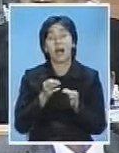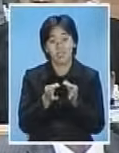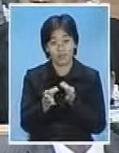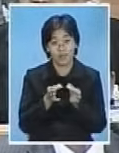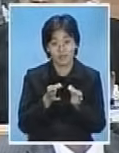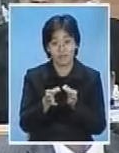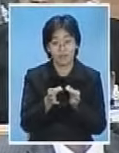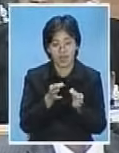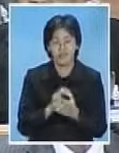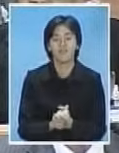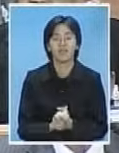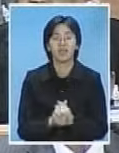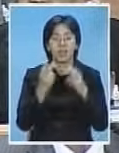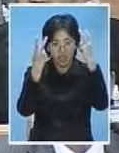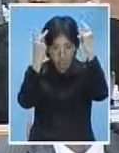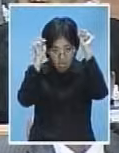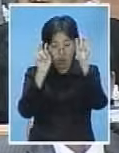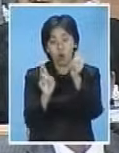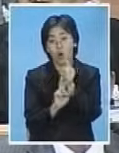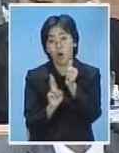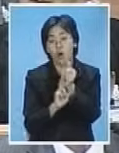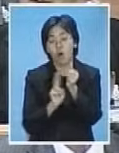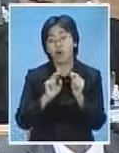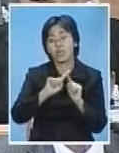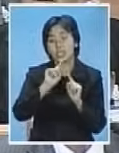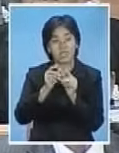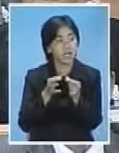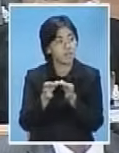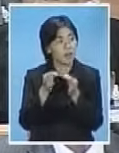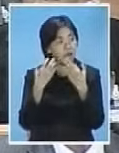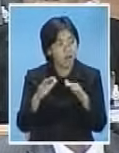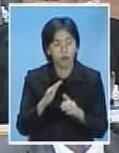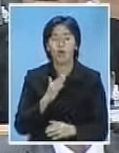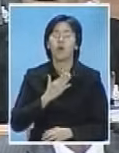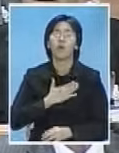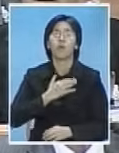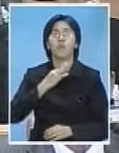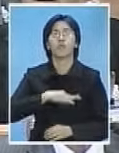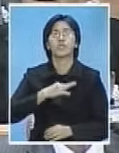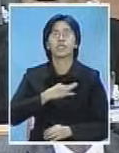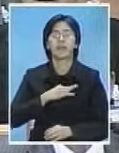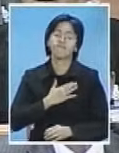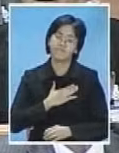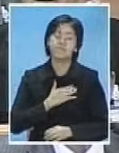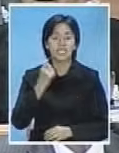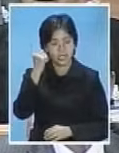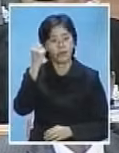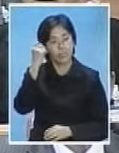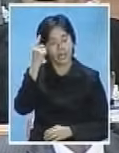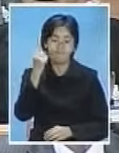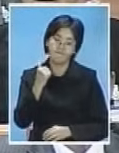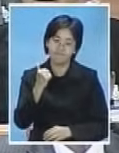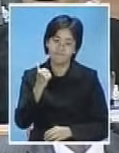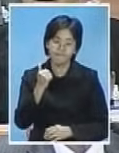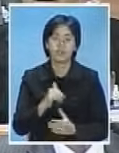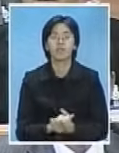ท่านรองนายกท่านแรกชี้แจงแล้วก็คิดว่าเราเข้าใจดีขึ้น